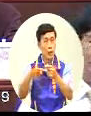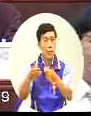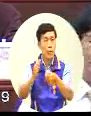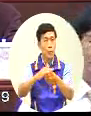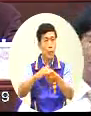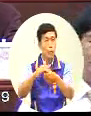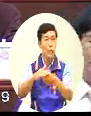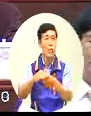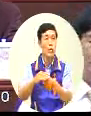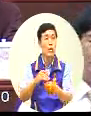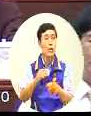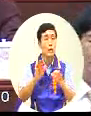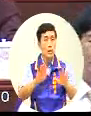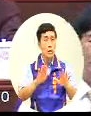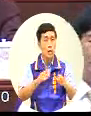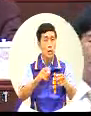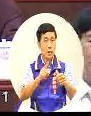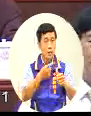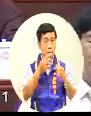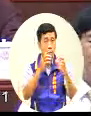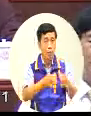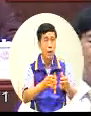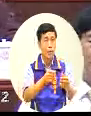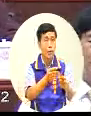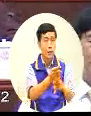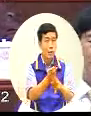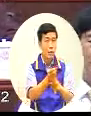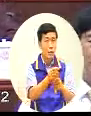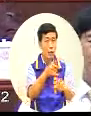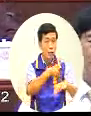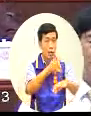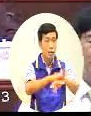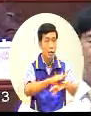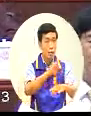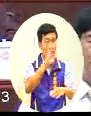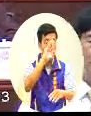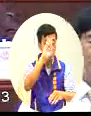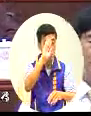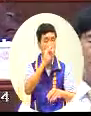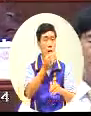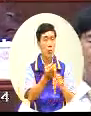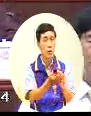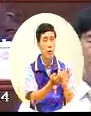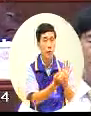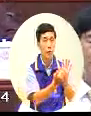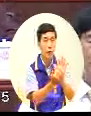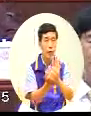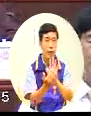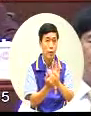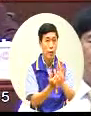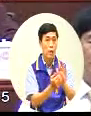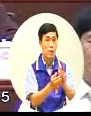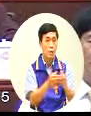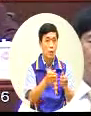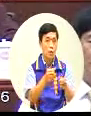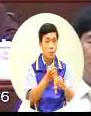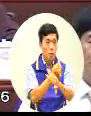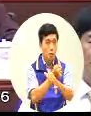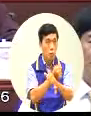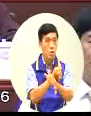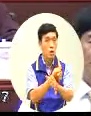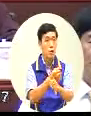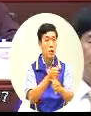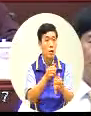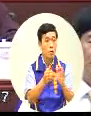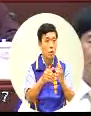再招啊？ 目前先办理登革热的防治队的招考，应该今年会办理内部的考试，这个没问题。那刚才陈议